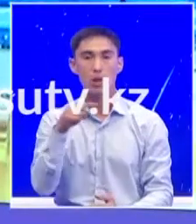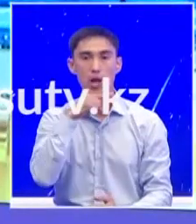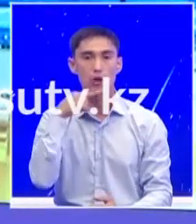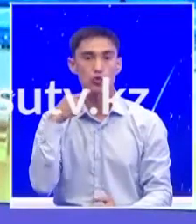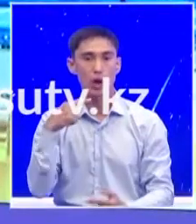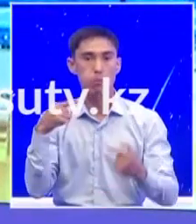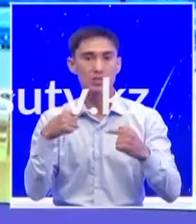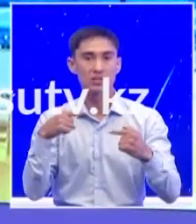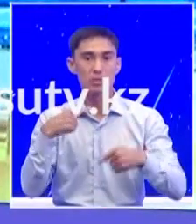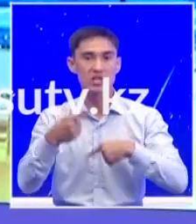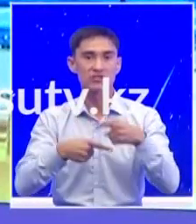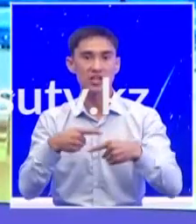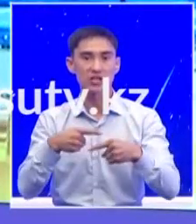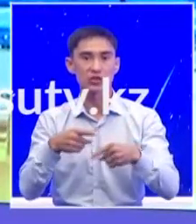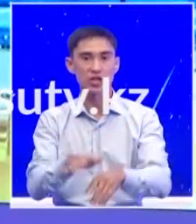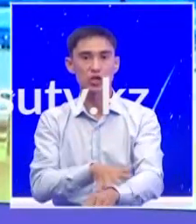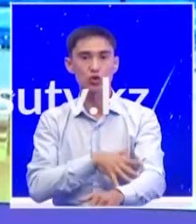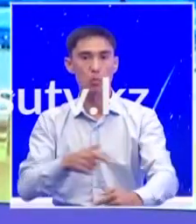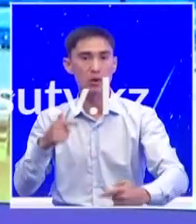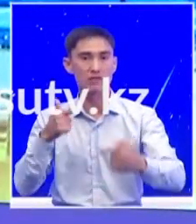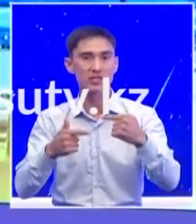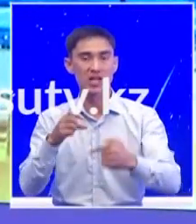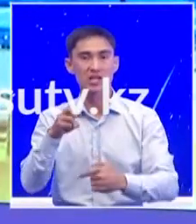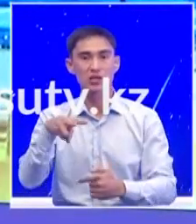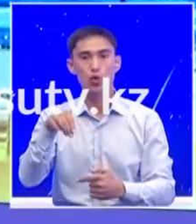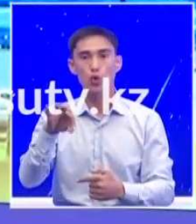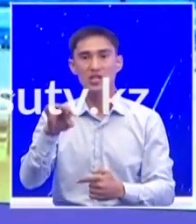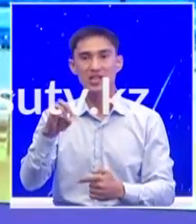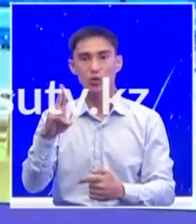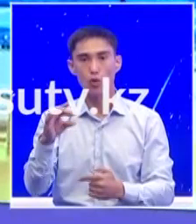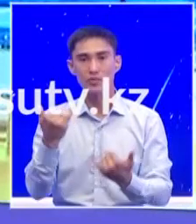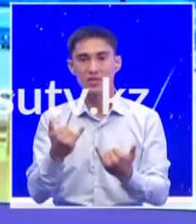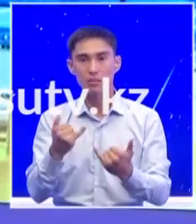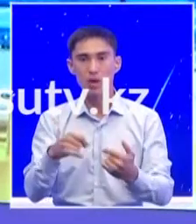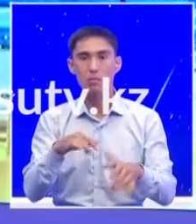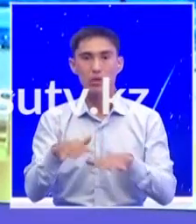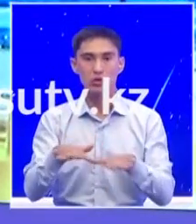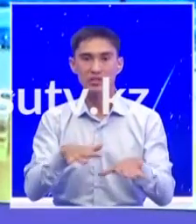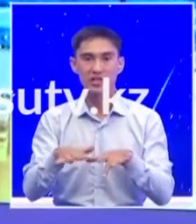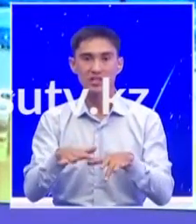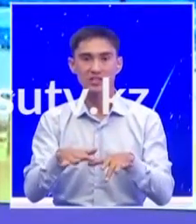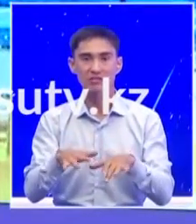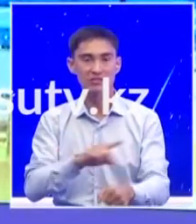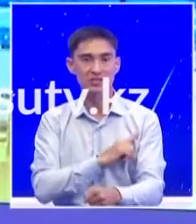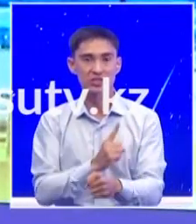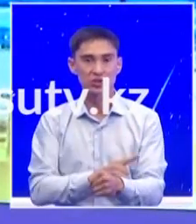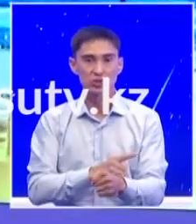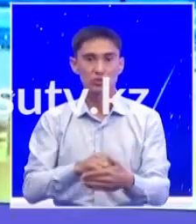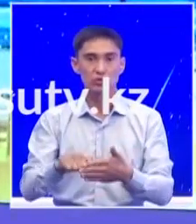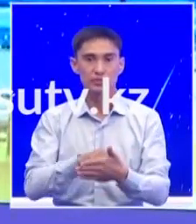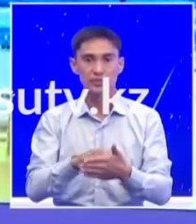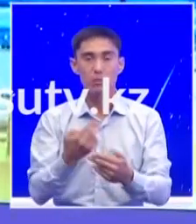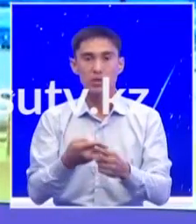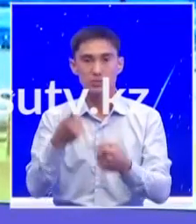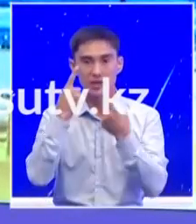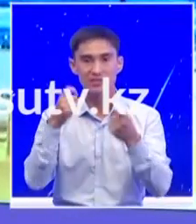Белорусская оппозиция перешла в стадию затяжного противостояния с Александром Лукашенко. Теперь придется действовать на износ. Об этом